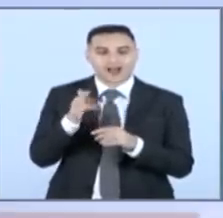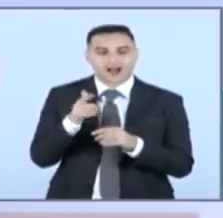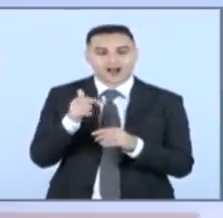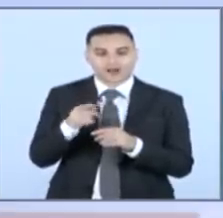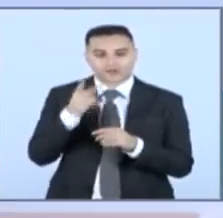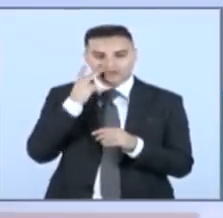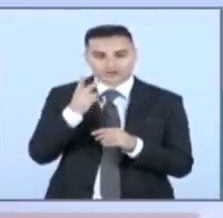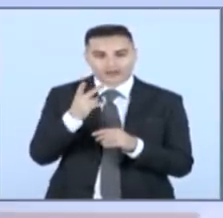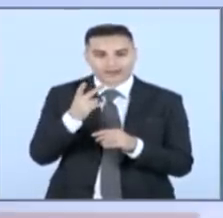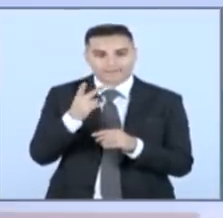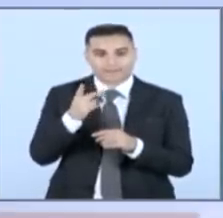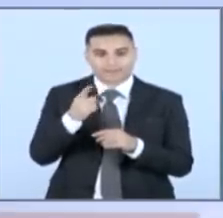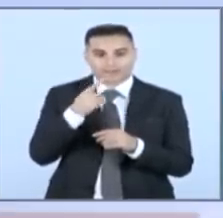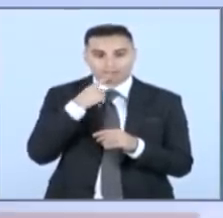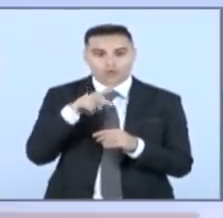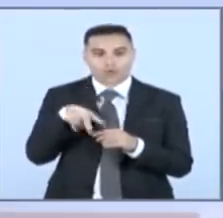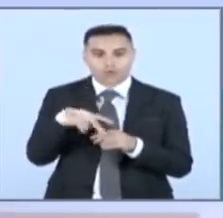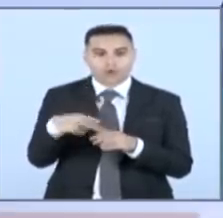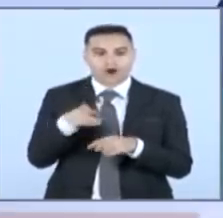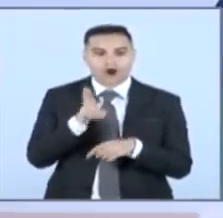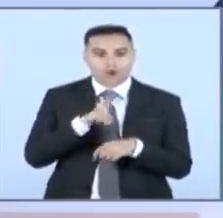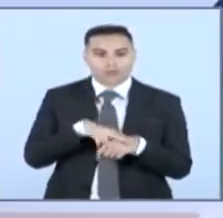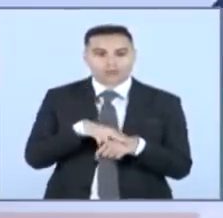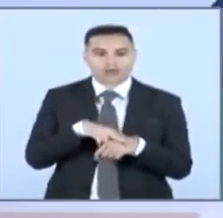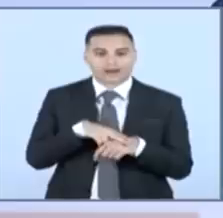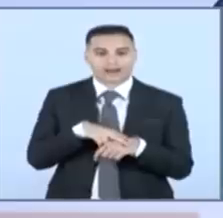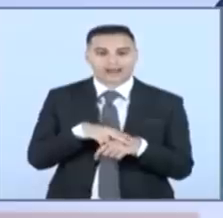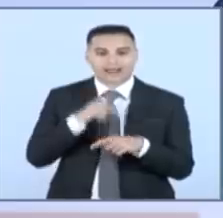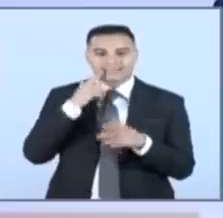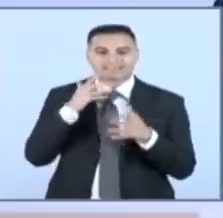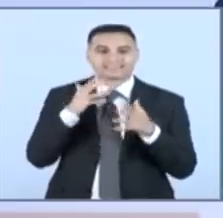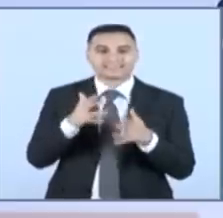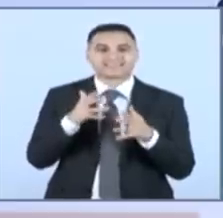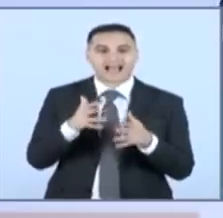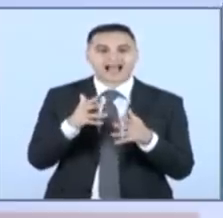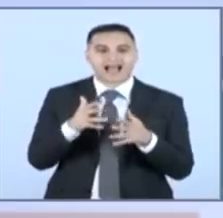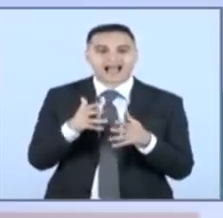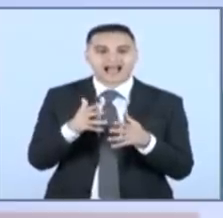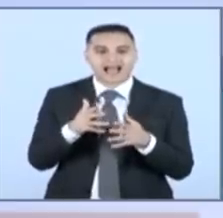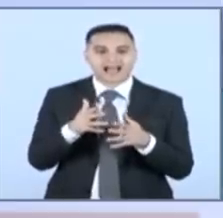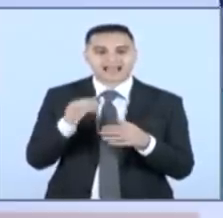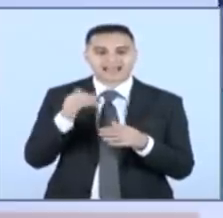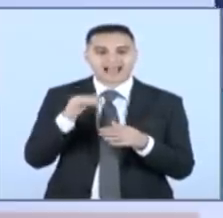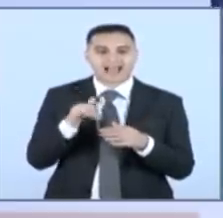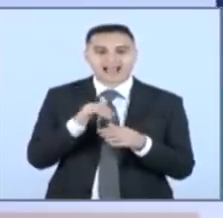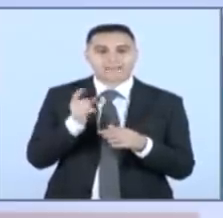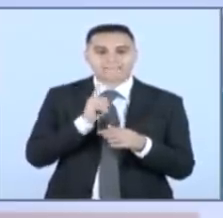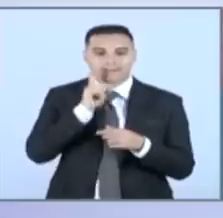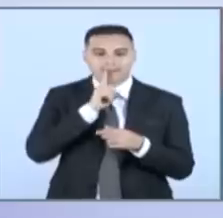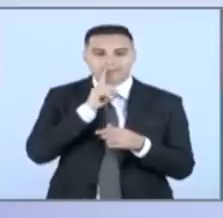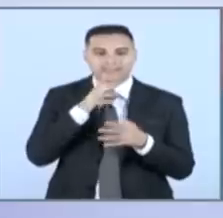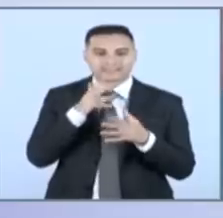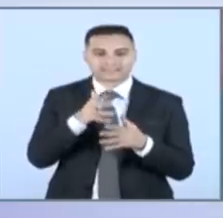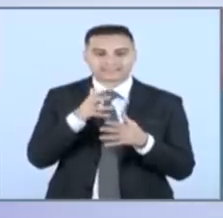ليه رأي تاني. لعب الكورة، احنا اتفقنا، ولكن الزعيق يحيى ما بيحبش